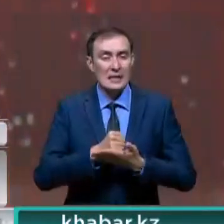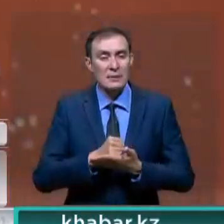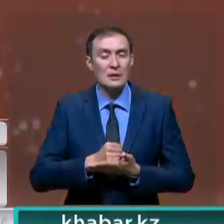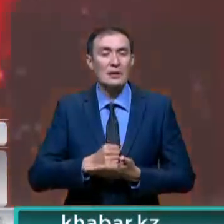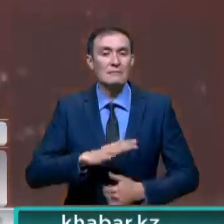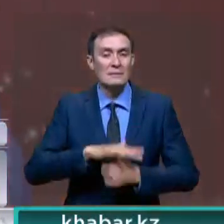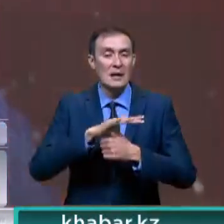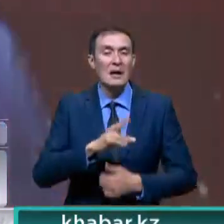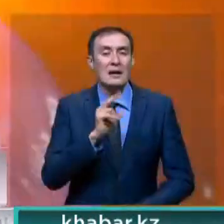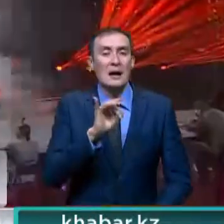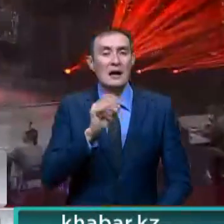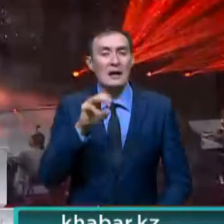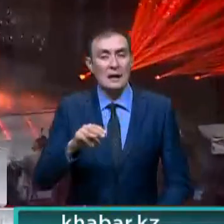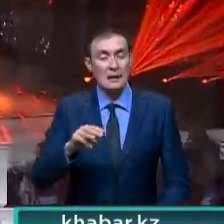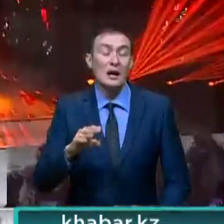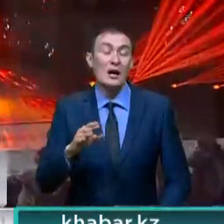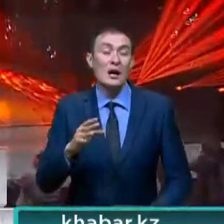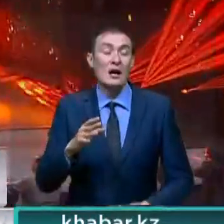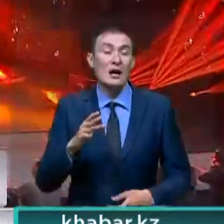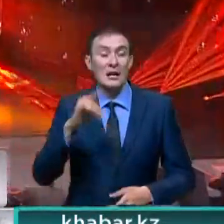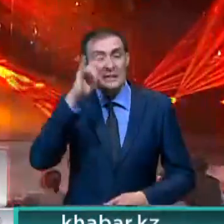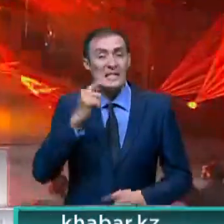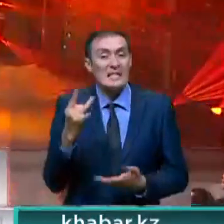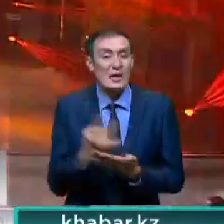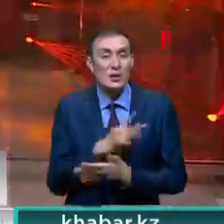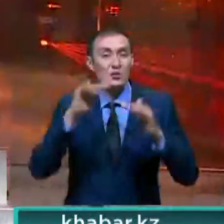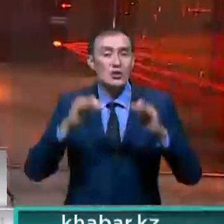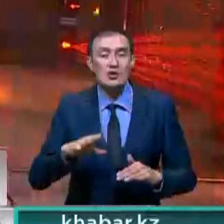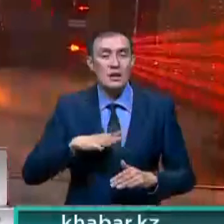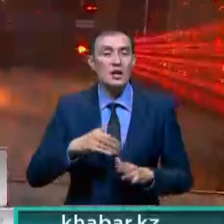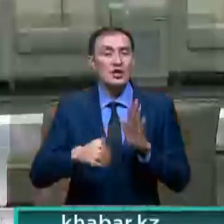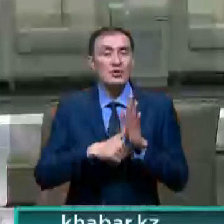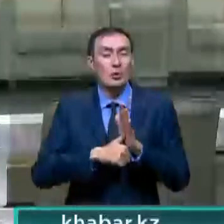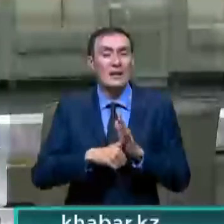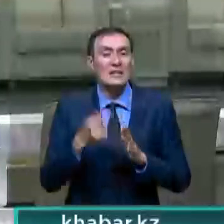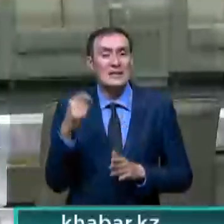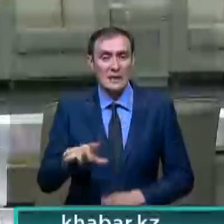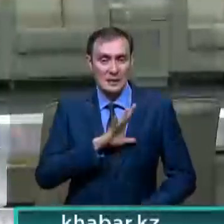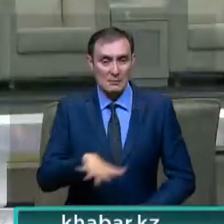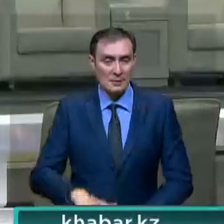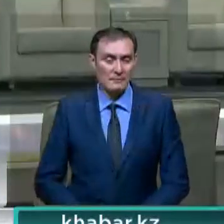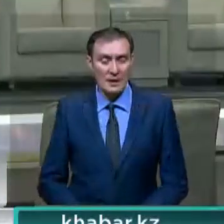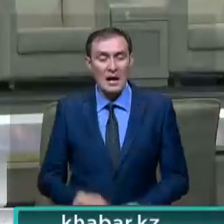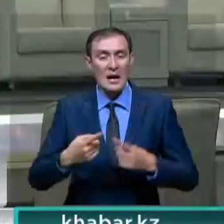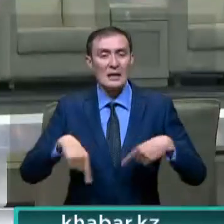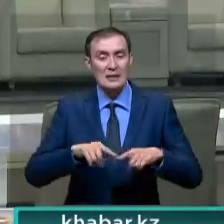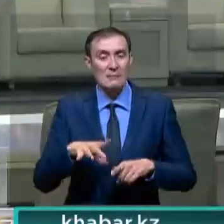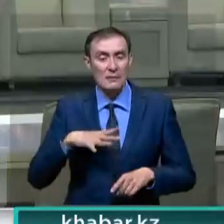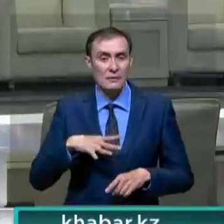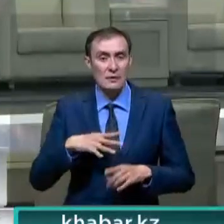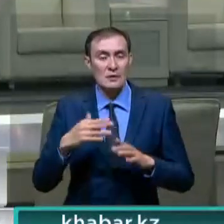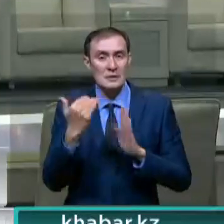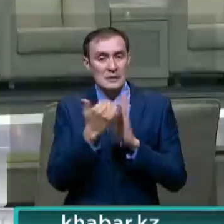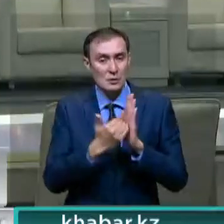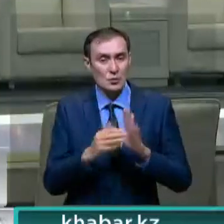статус страны Каракат Башанова. К слову, Казахстан ни разу не опускался ниже 6-го места. В этом году организаторы взяли на себя такую